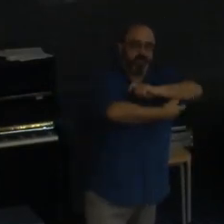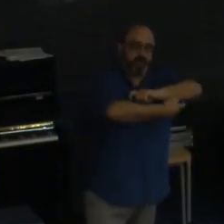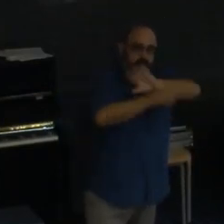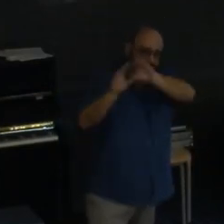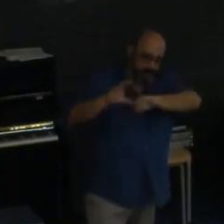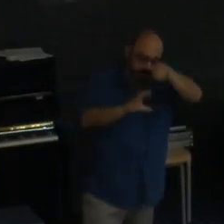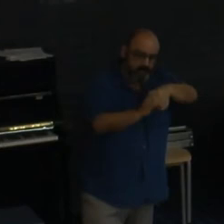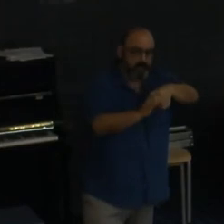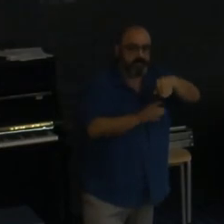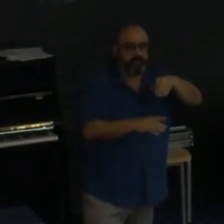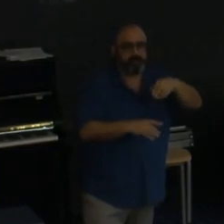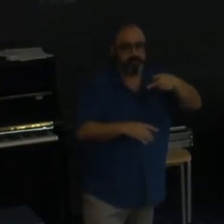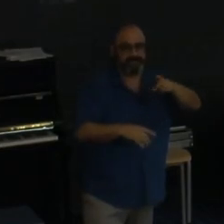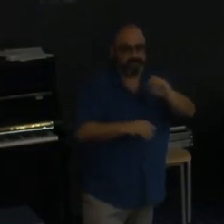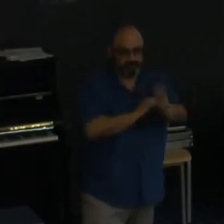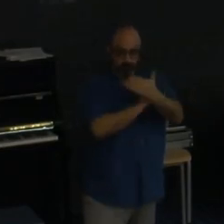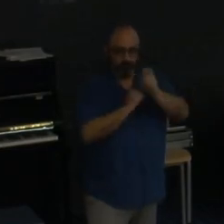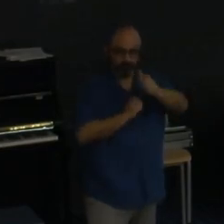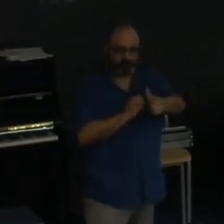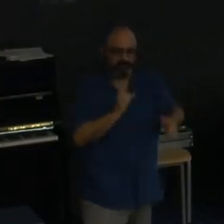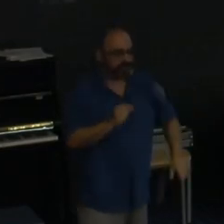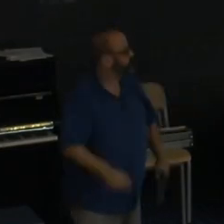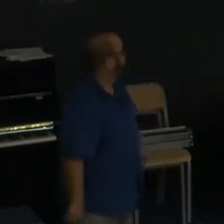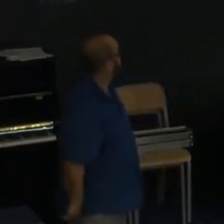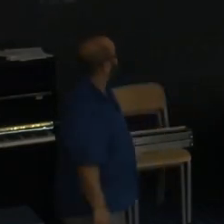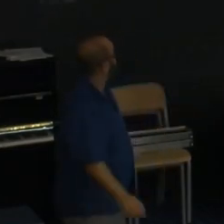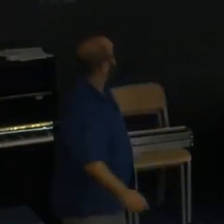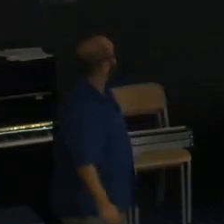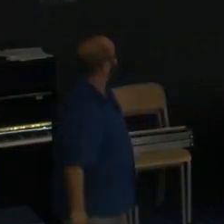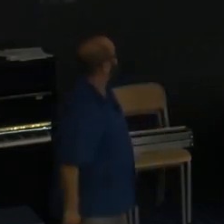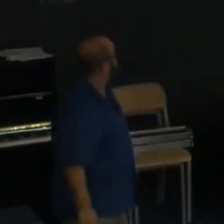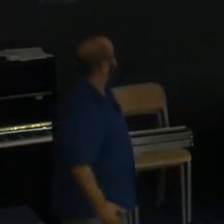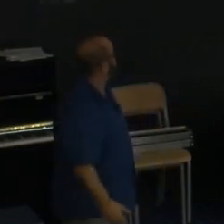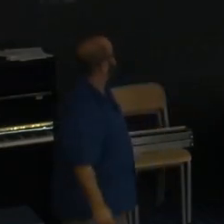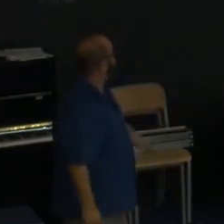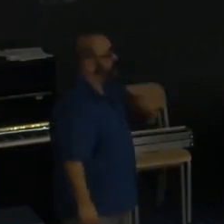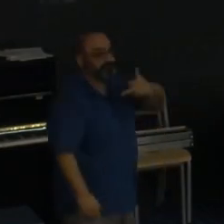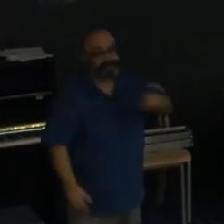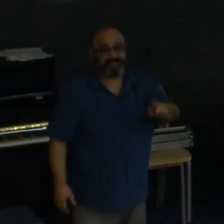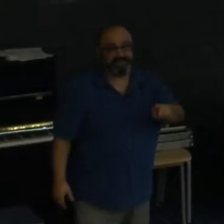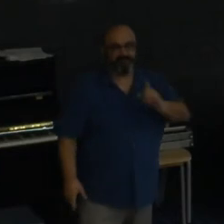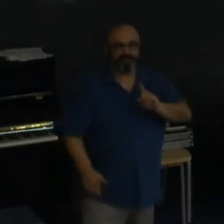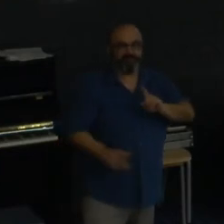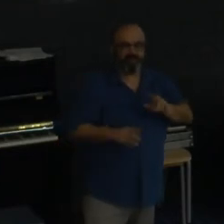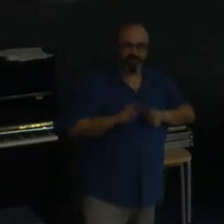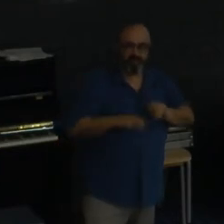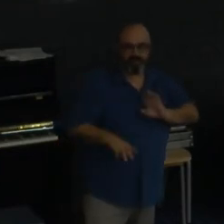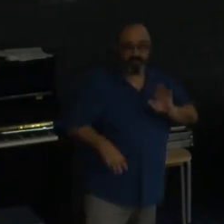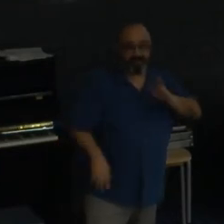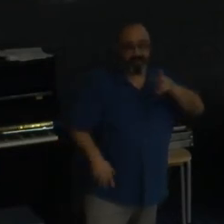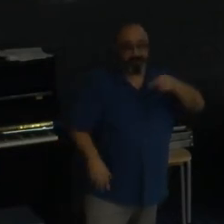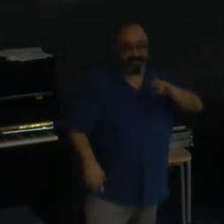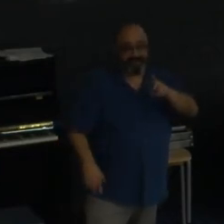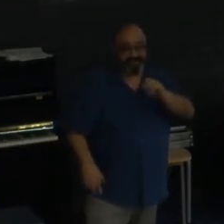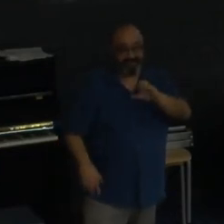Ça va ? Ah oui, c'est pas un jeu de mots, désolé, mais c'est l'abréviation de printDict. C'est